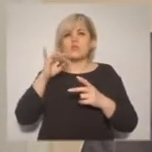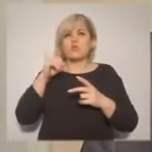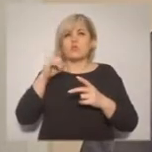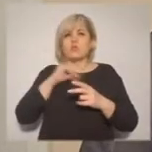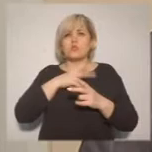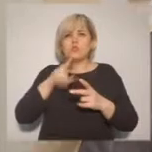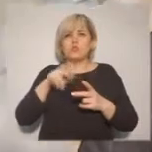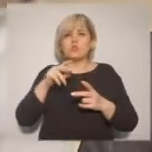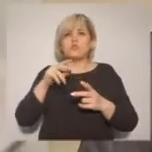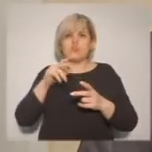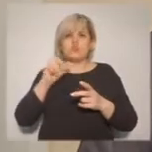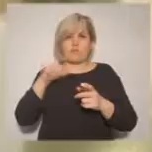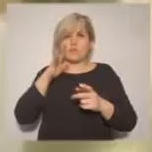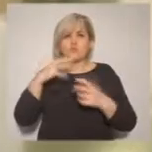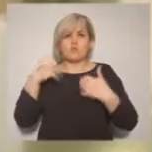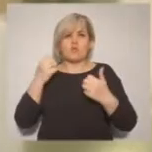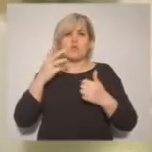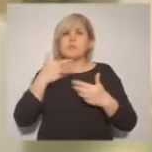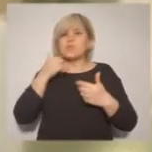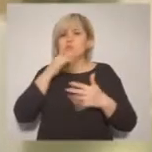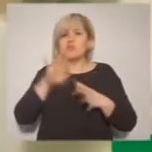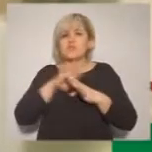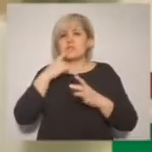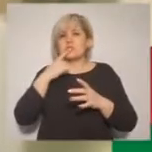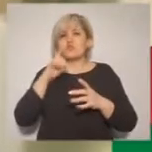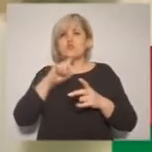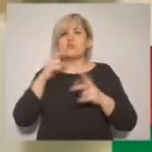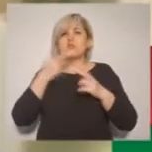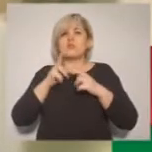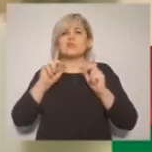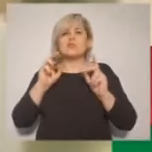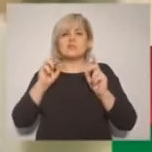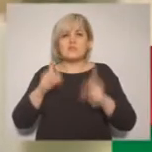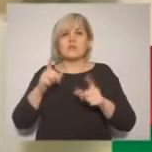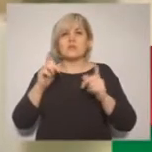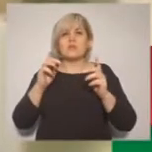эпистархов. Если же пациент постоянно подъедает новые, и